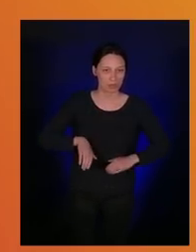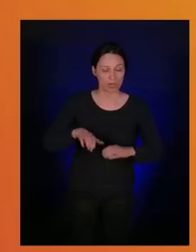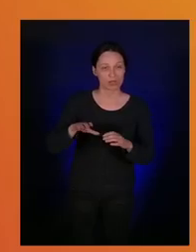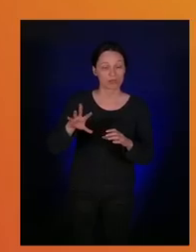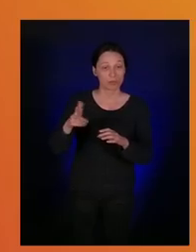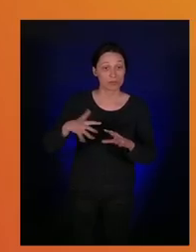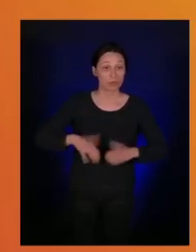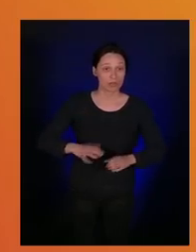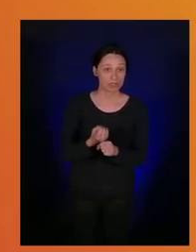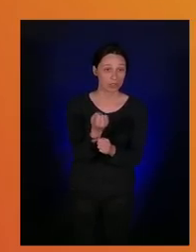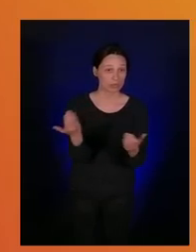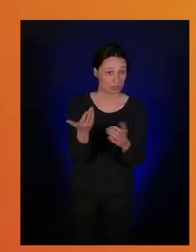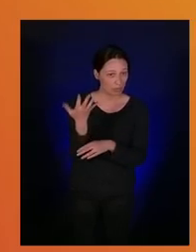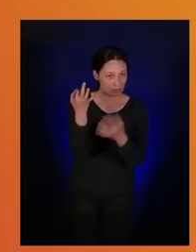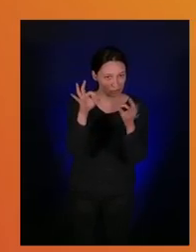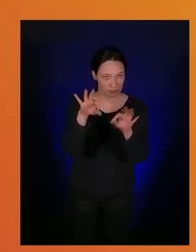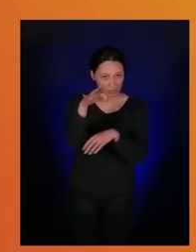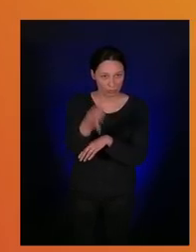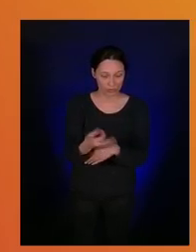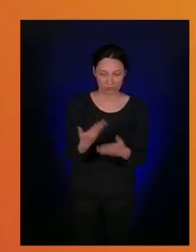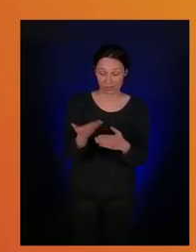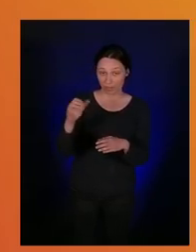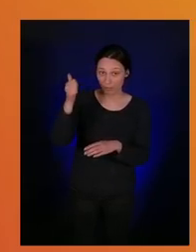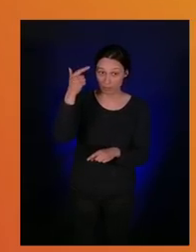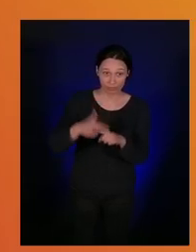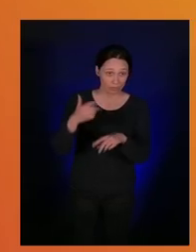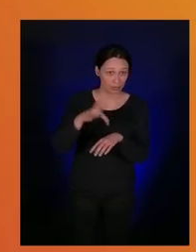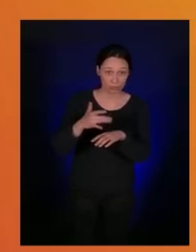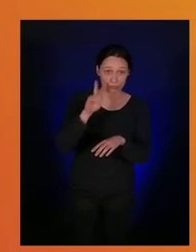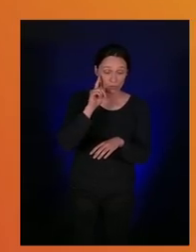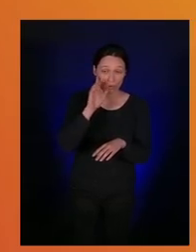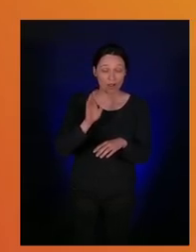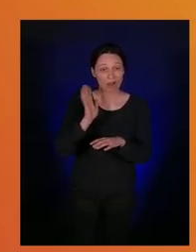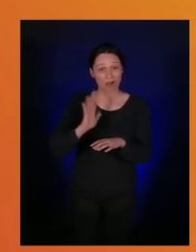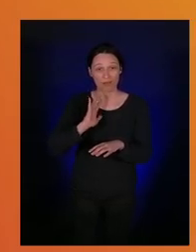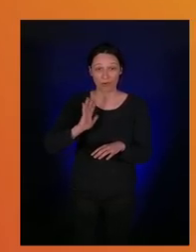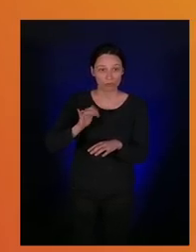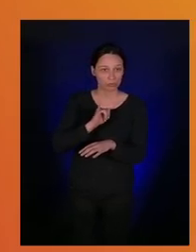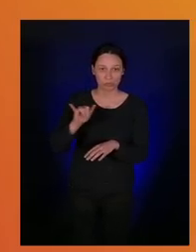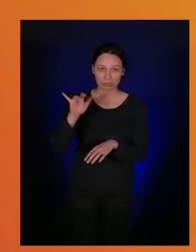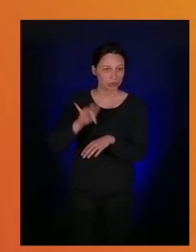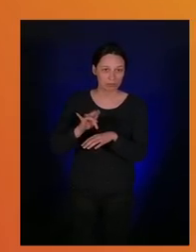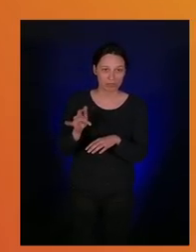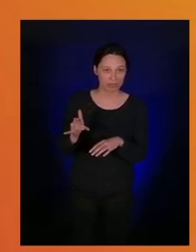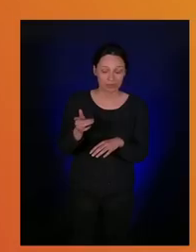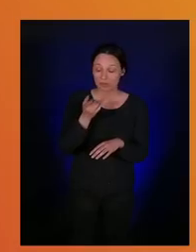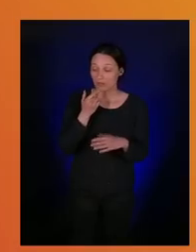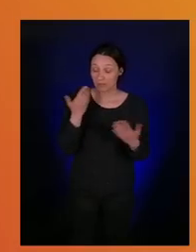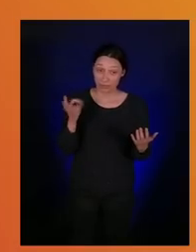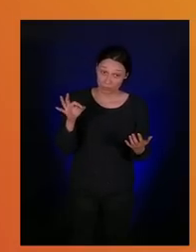collège. Une grande première pour nous, puisqu'on n'avait jamais eu de candidat ni au deuxième ni au troisième. Comme quoi, les mentalités peuvent